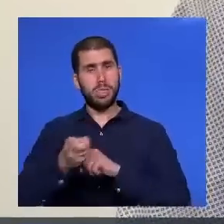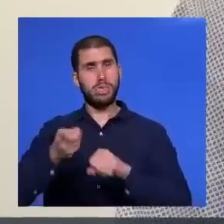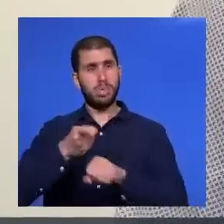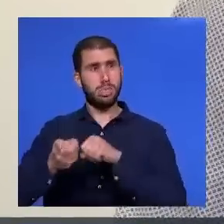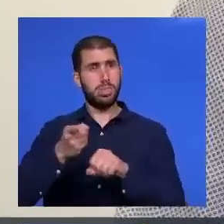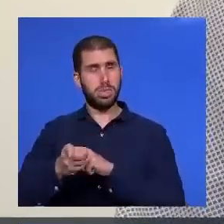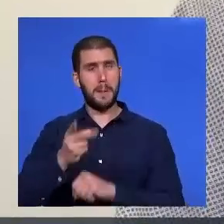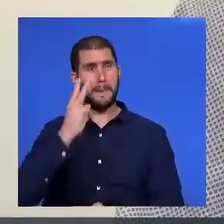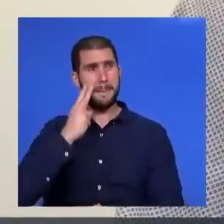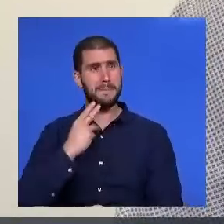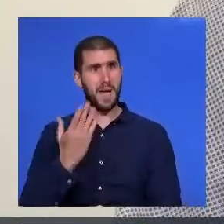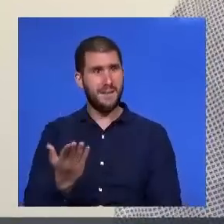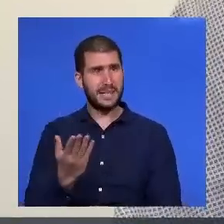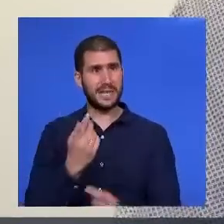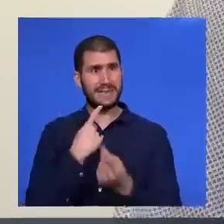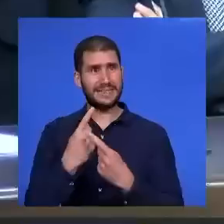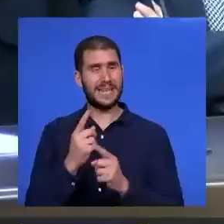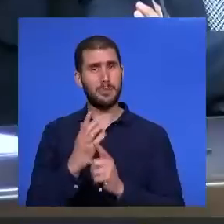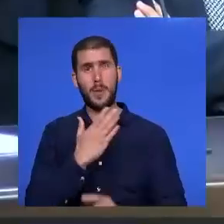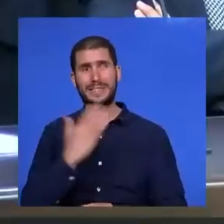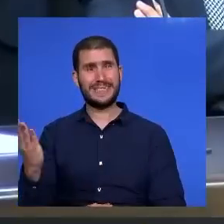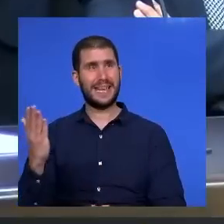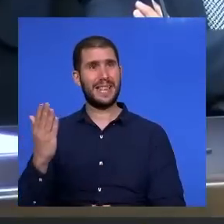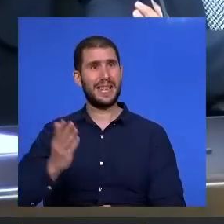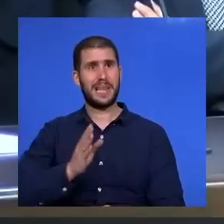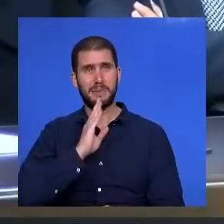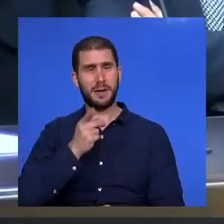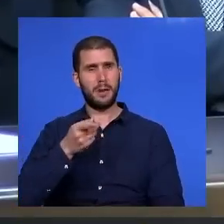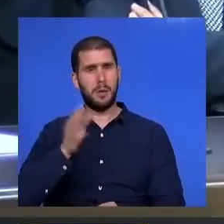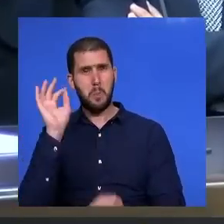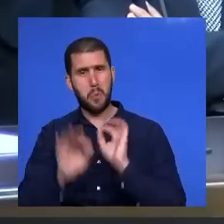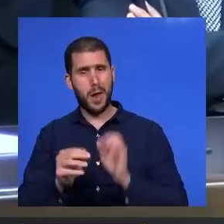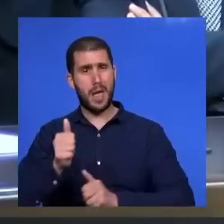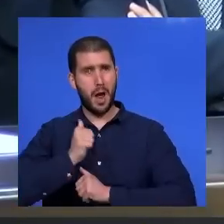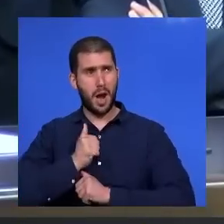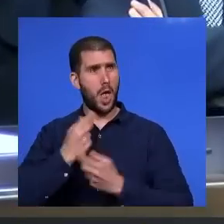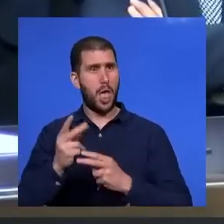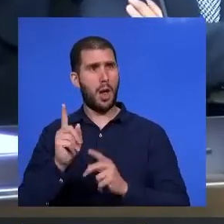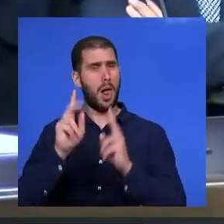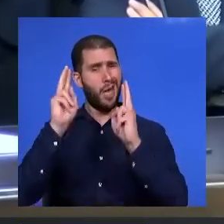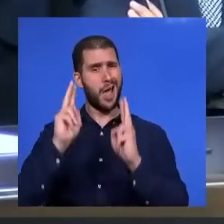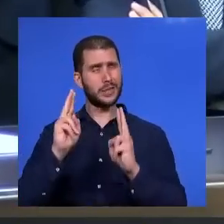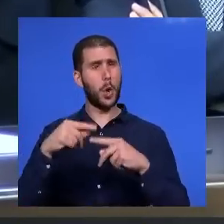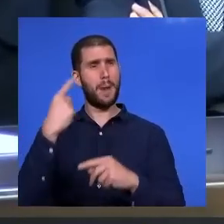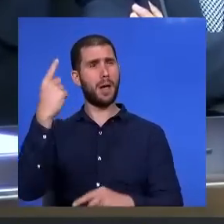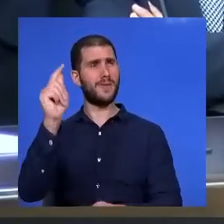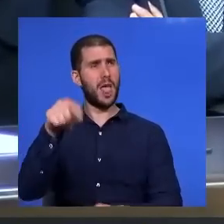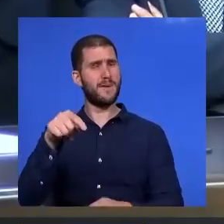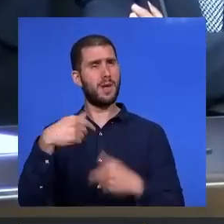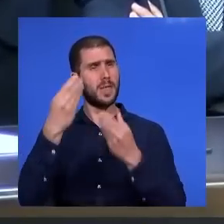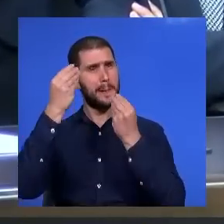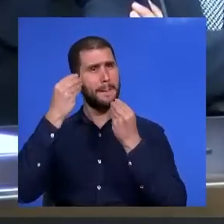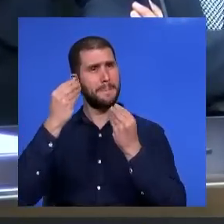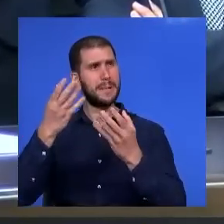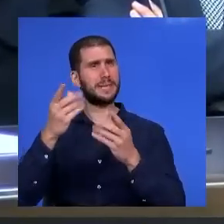שהיא מבזה בשיח מקצין לעומתי ומשתלכת בחיילי צהל, היא לא יכולה לעצור יום אחד ולבוא ולשדר מסר